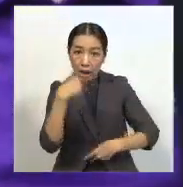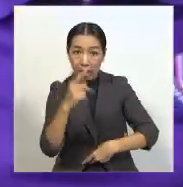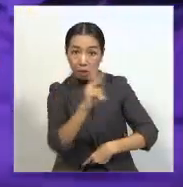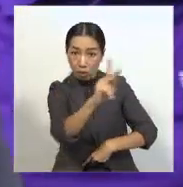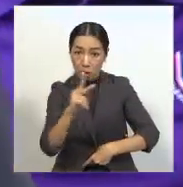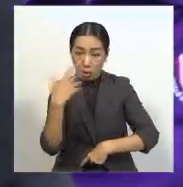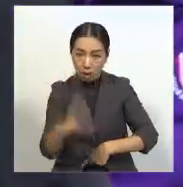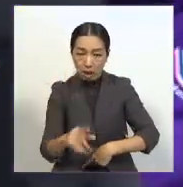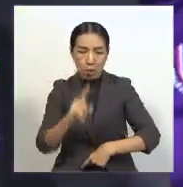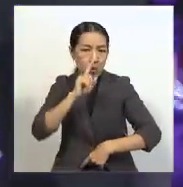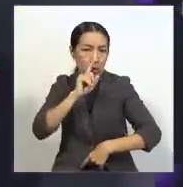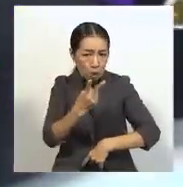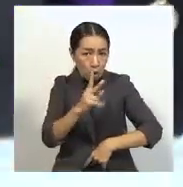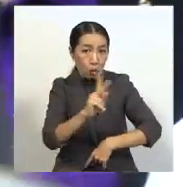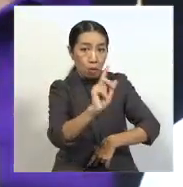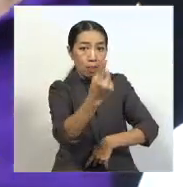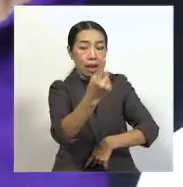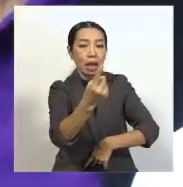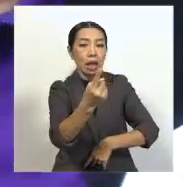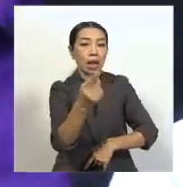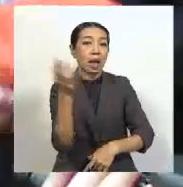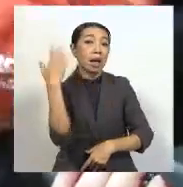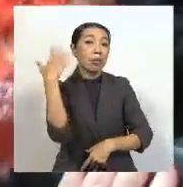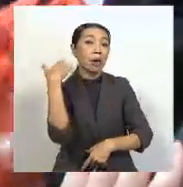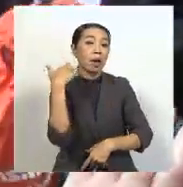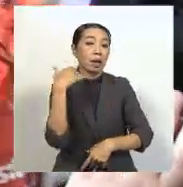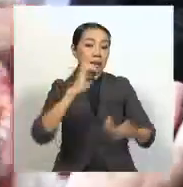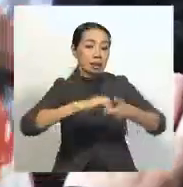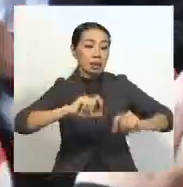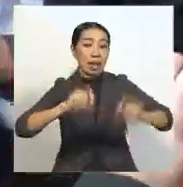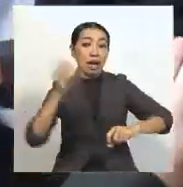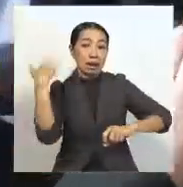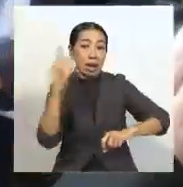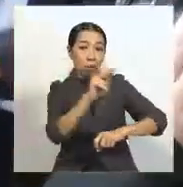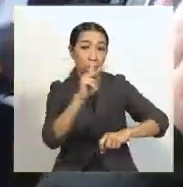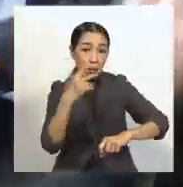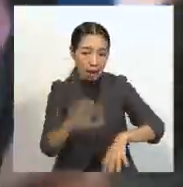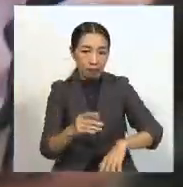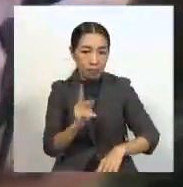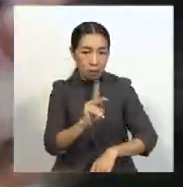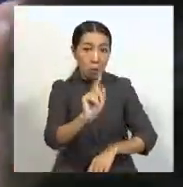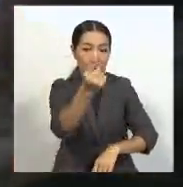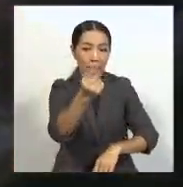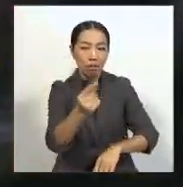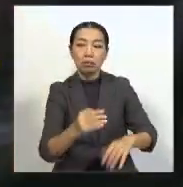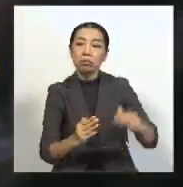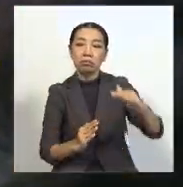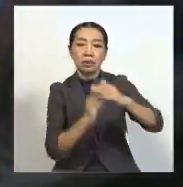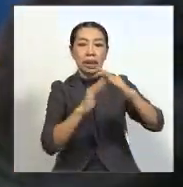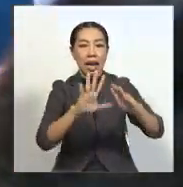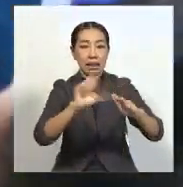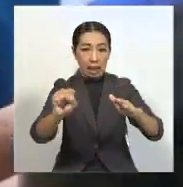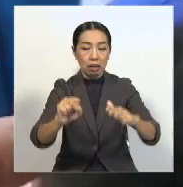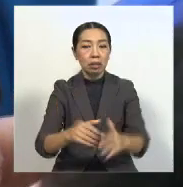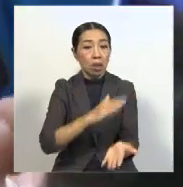ได้ในวงเงินไม่เกินที่ได้รับอนุมัติไว้ในสัญญาเดิมแต่ไม่เกิน 500,000 บาทต่อรายครับมีระยะเวลาการพักชำระ